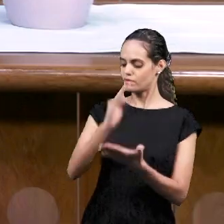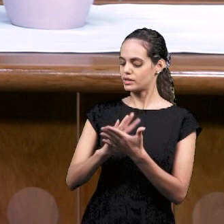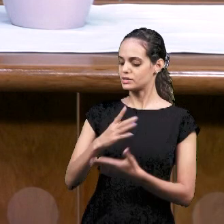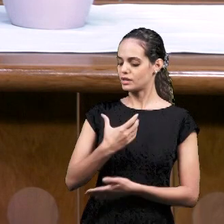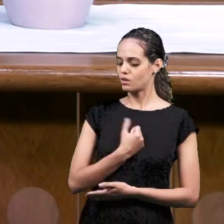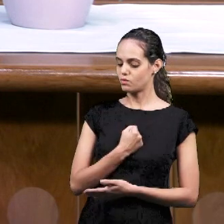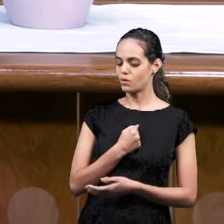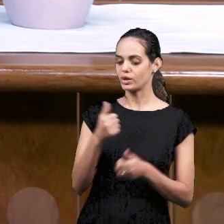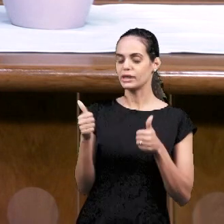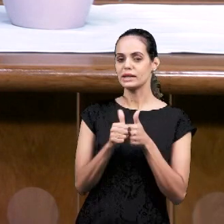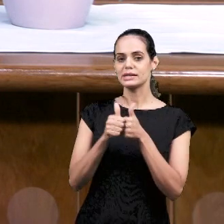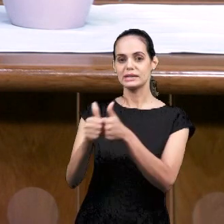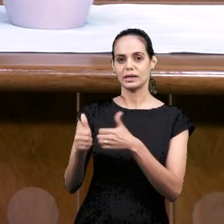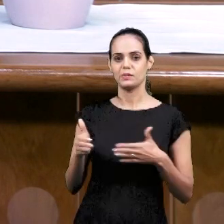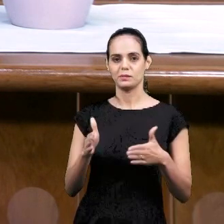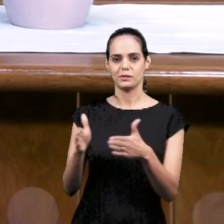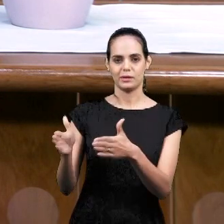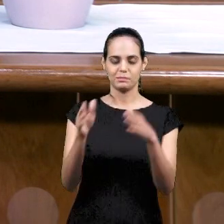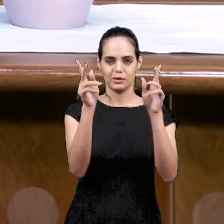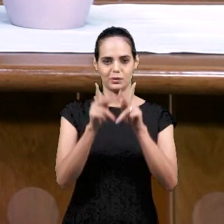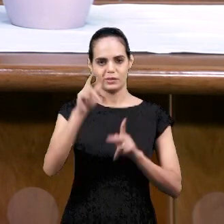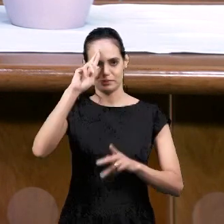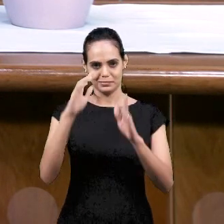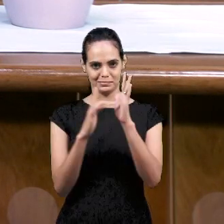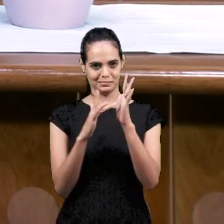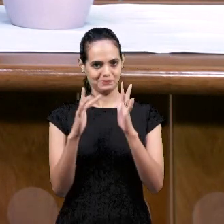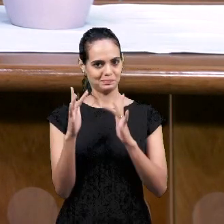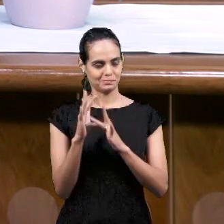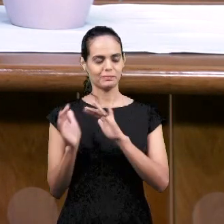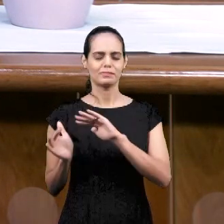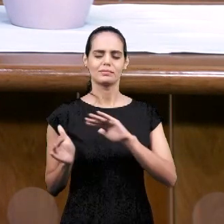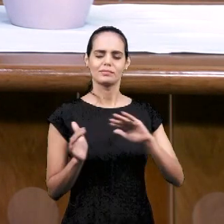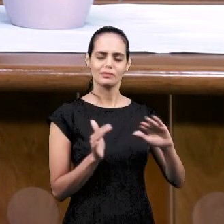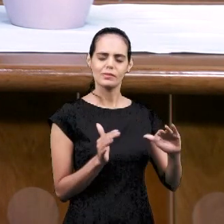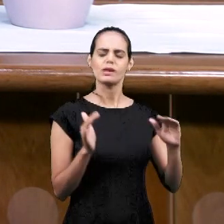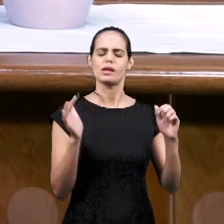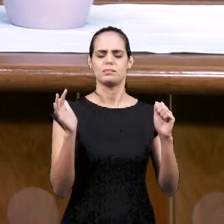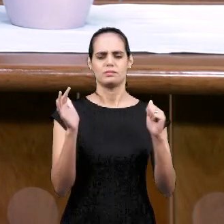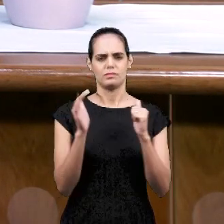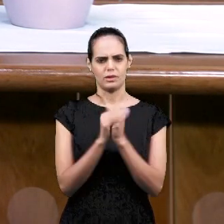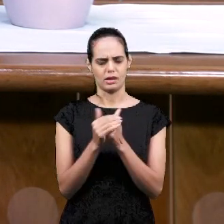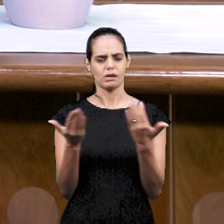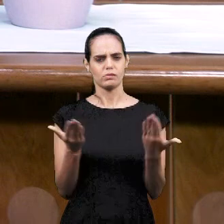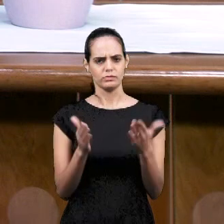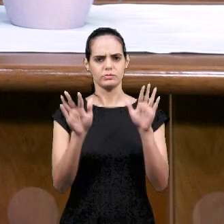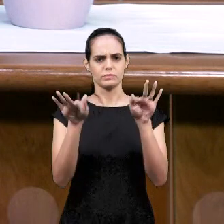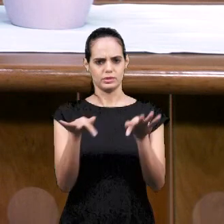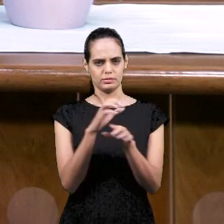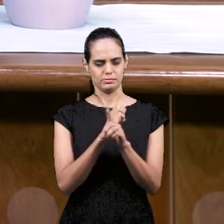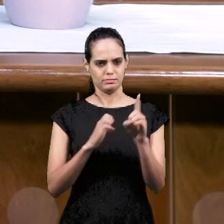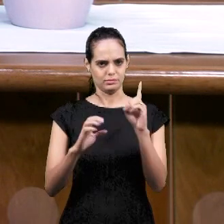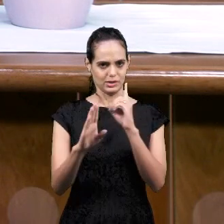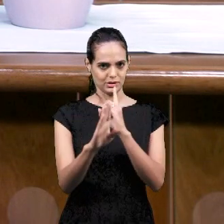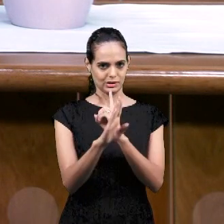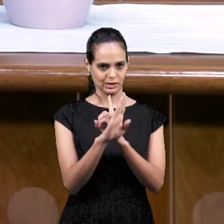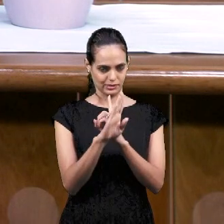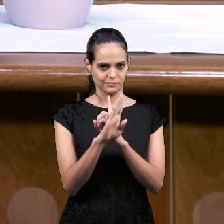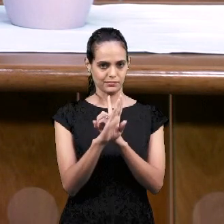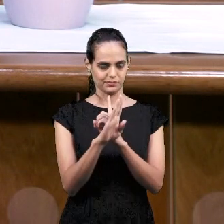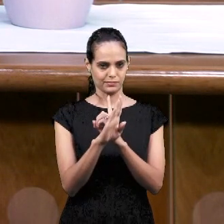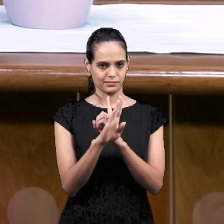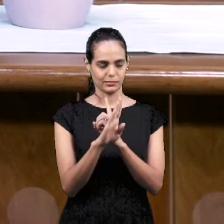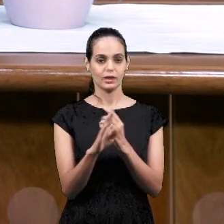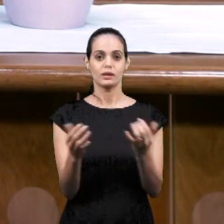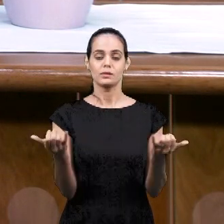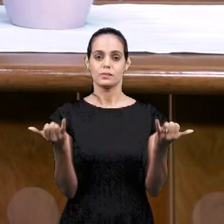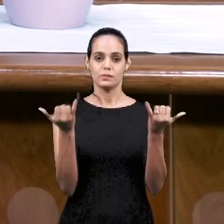sauvé. Et en venant, il a suivi le Jésus par le chemin, l'appel du Seigneur. Amen, mes frères. Ainsi, nous finissons cette partie de l'école biblique. Nous voulons donner